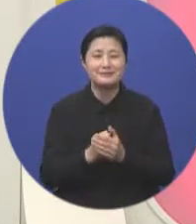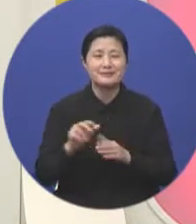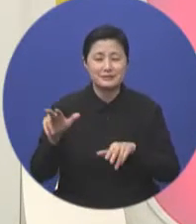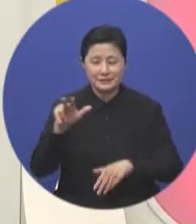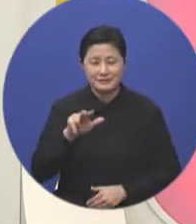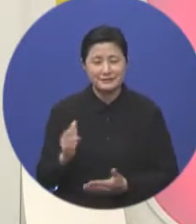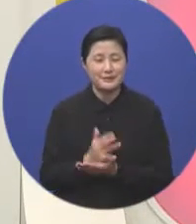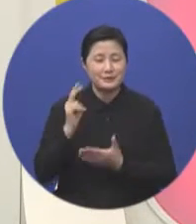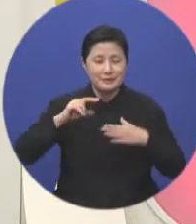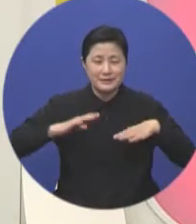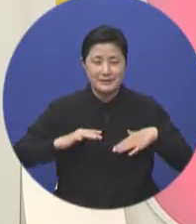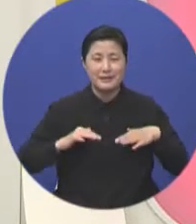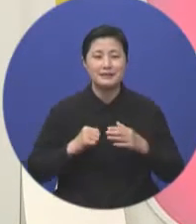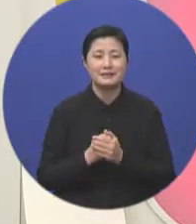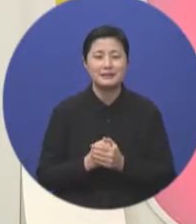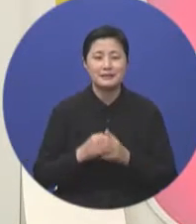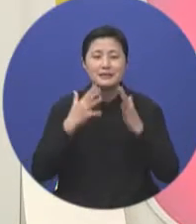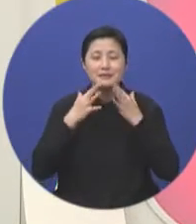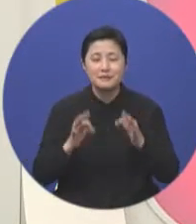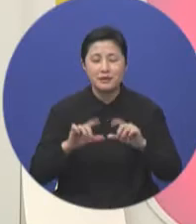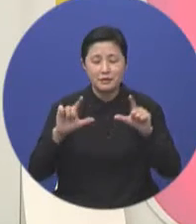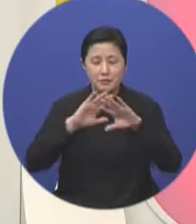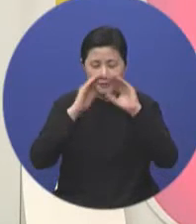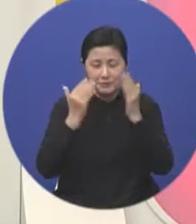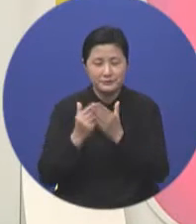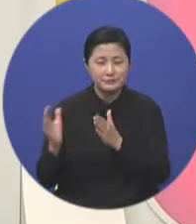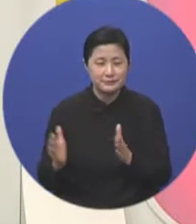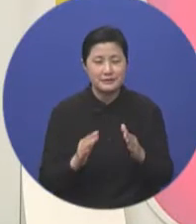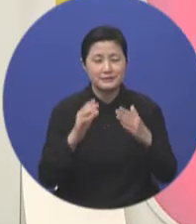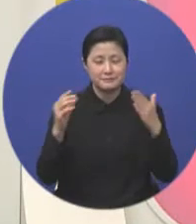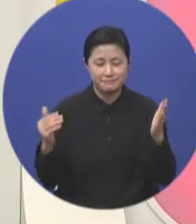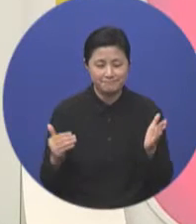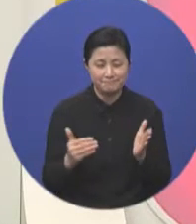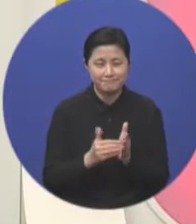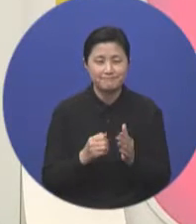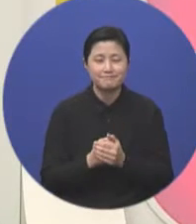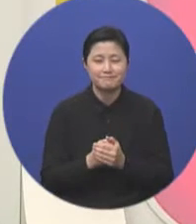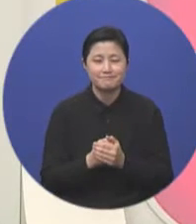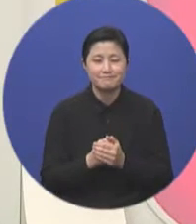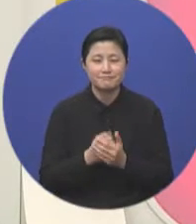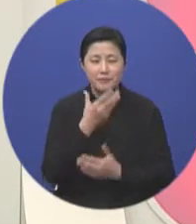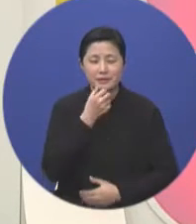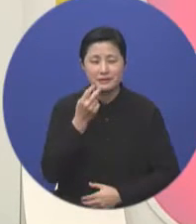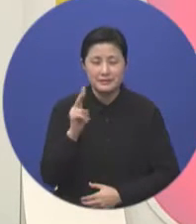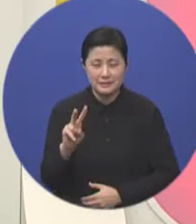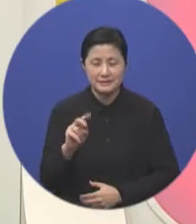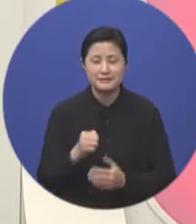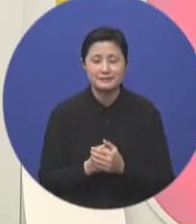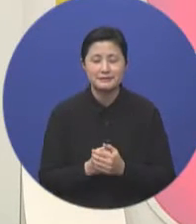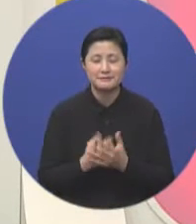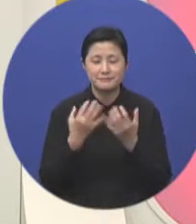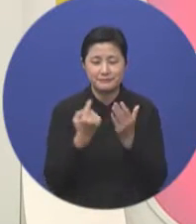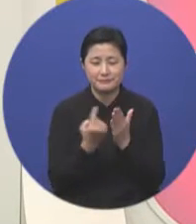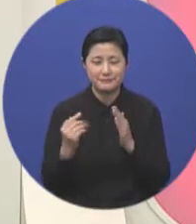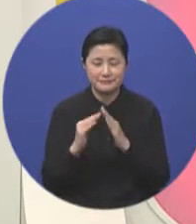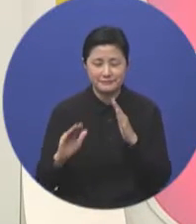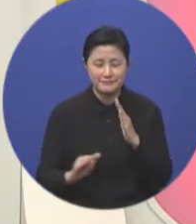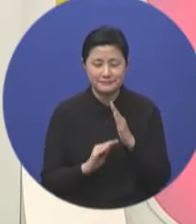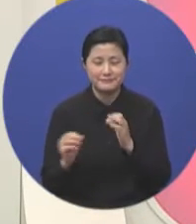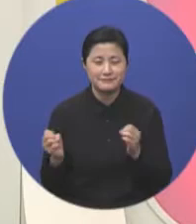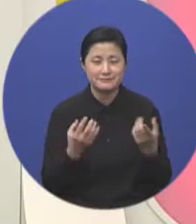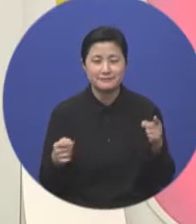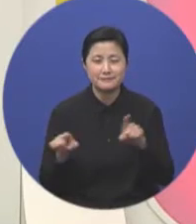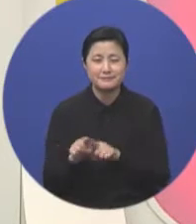생방송 전국 나눔 노래자랑 네. 금요일 오늘 준비한 순서는 여기까지입니다. 복지TV는요, 많은 소외된